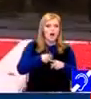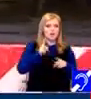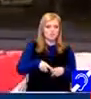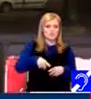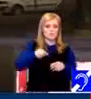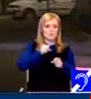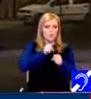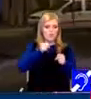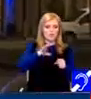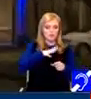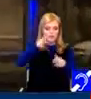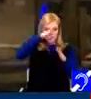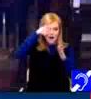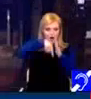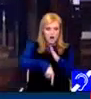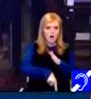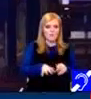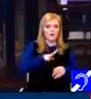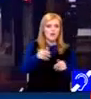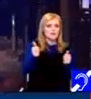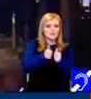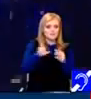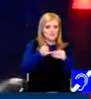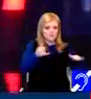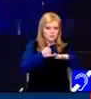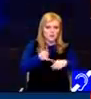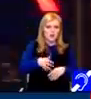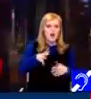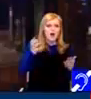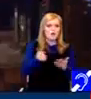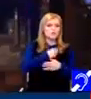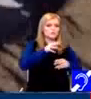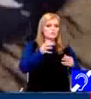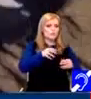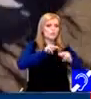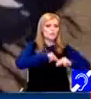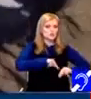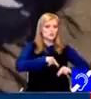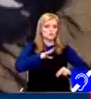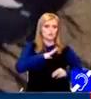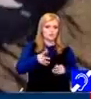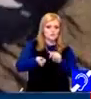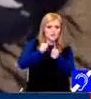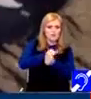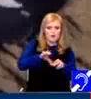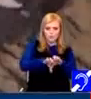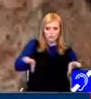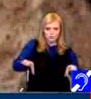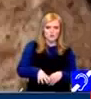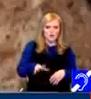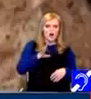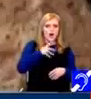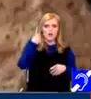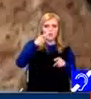era în apă destul de aproape de plajă, încât să reprezinte un pericol. Au găsit-o niște muncitori care amplasau conducte subacvatice.